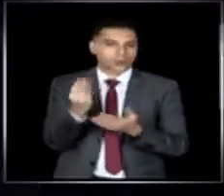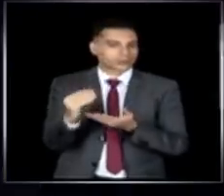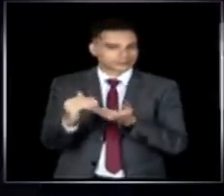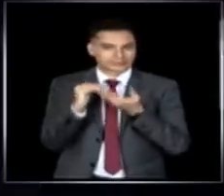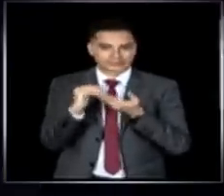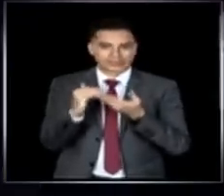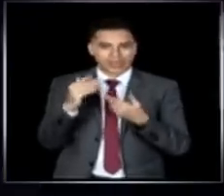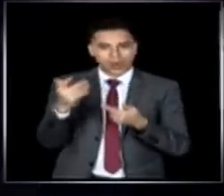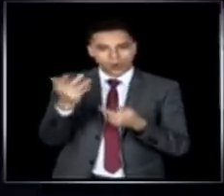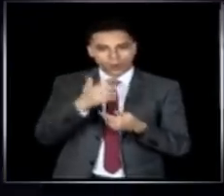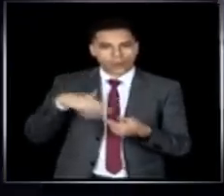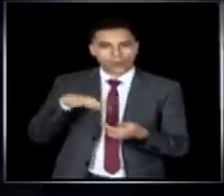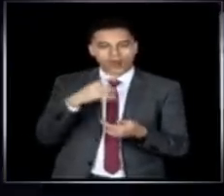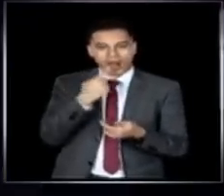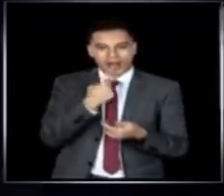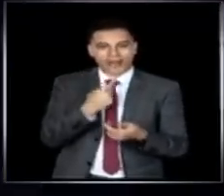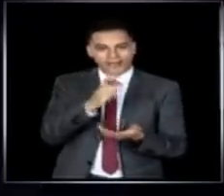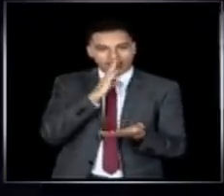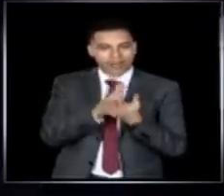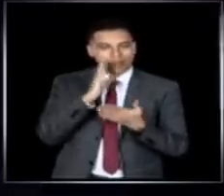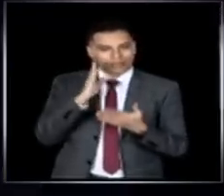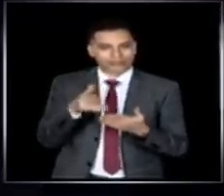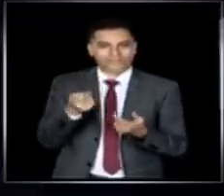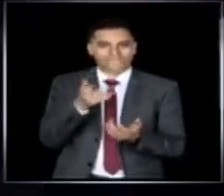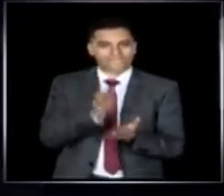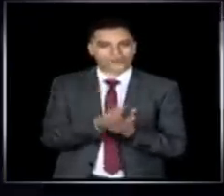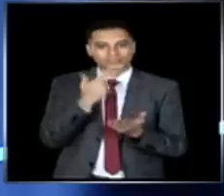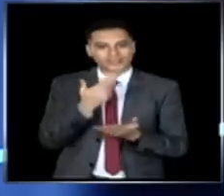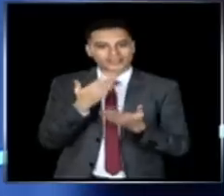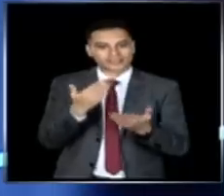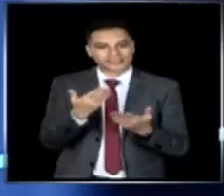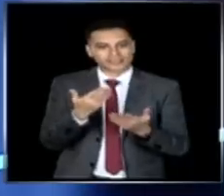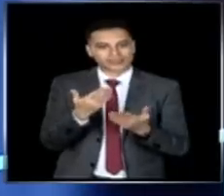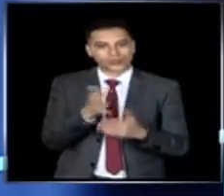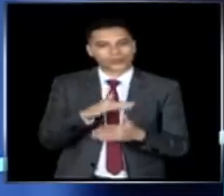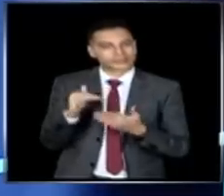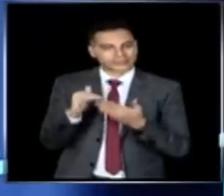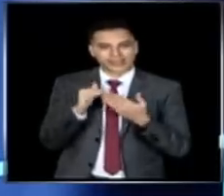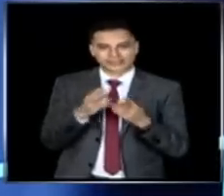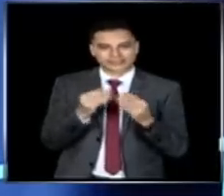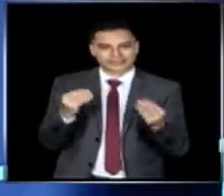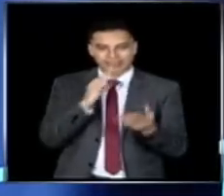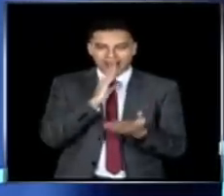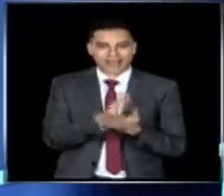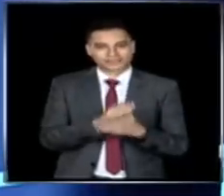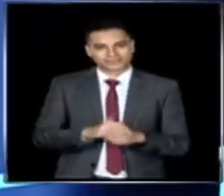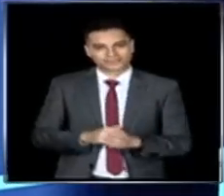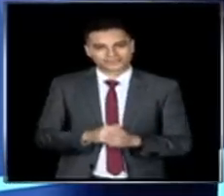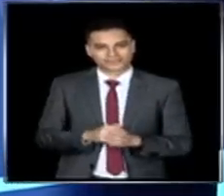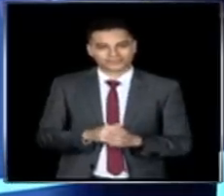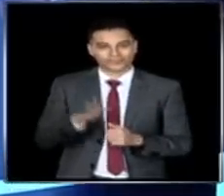ادوني بجد، قالوا لي أنت، هم أول ناس يقولوا لي أنت تقدر، أنا اتقالت لي أنت ما تقدرش كتير. بس هم أول ناس بجد قالوا لي أنت تقدر. تمام.